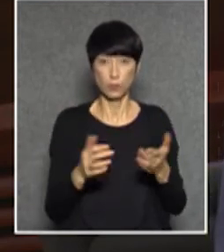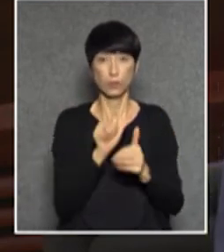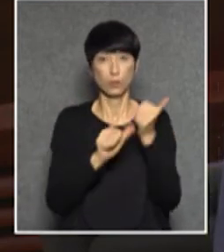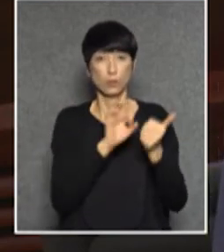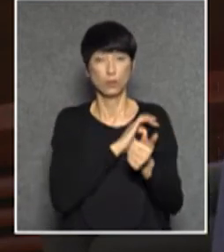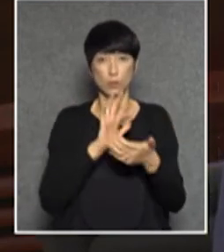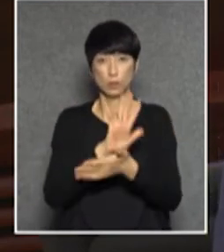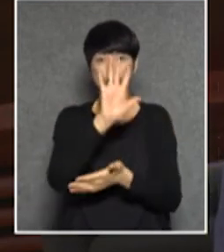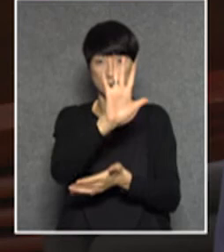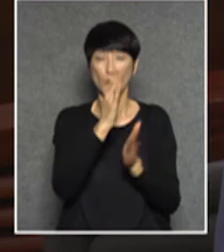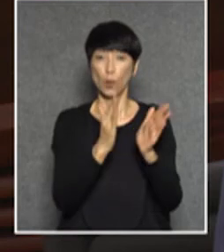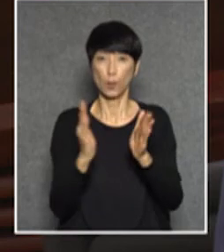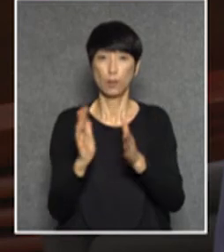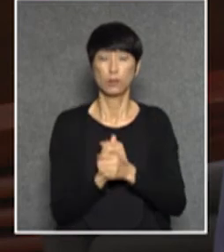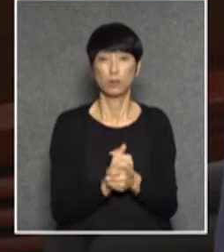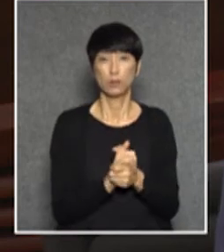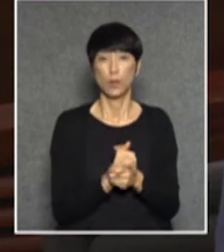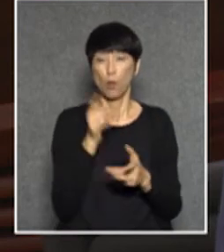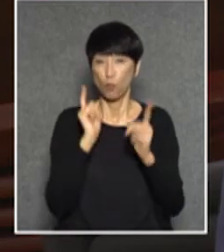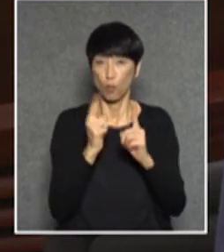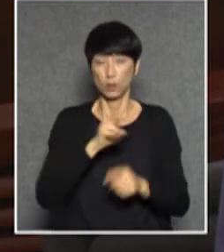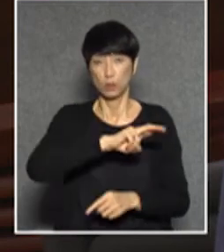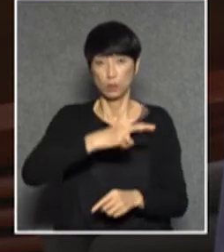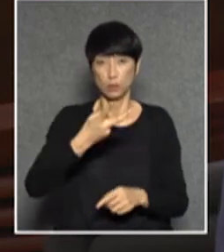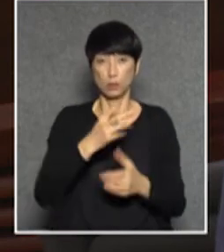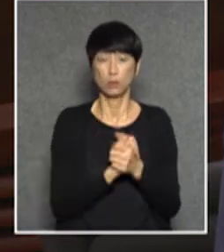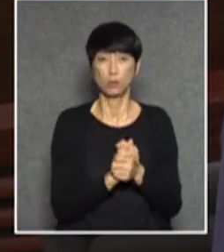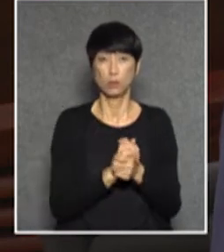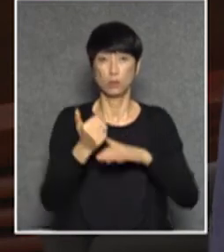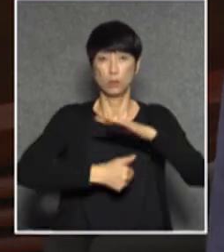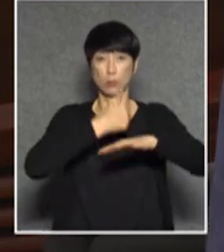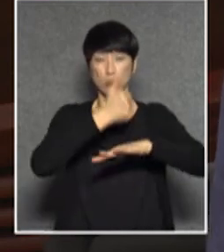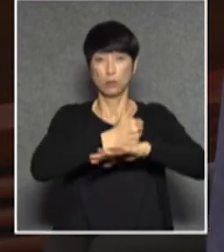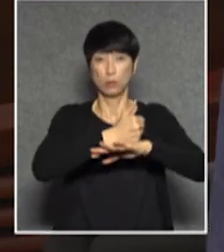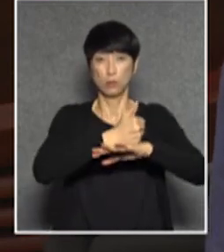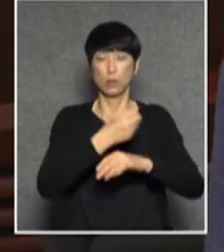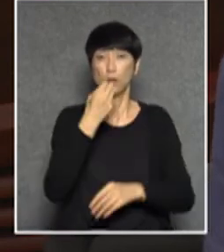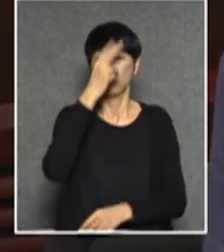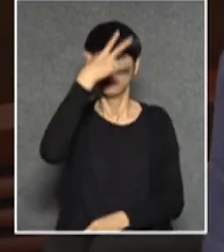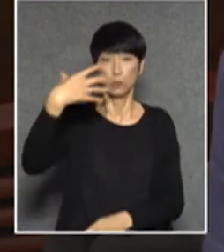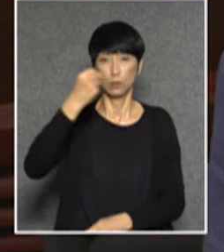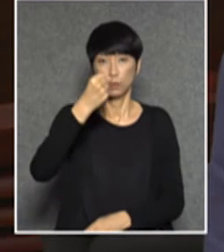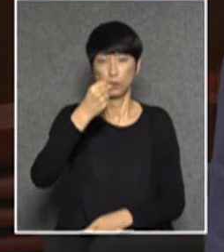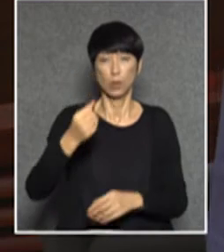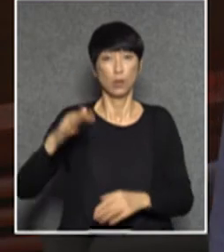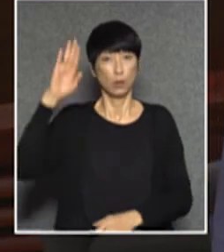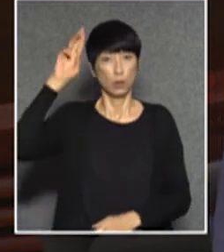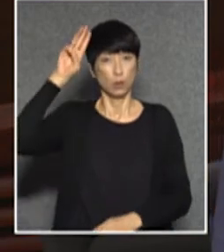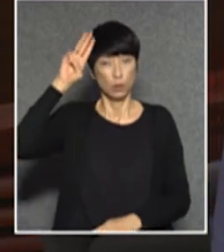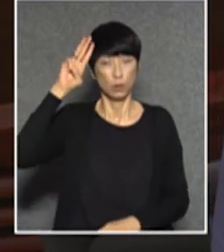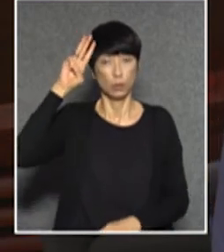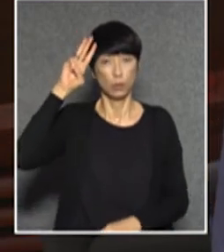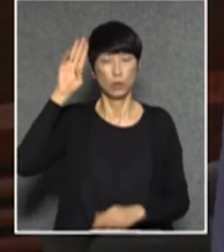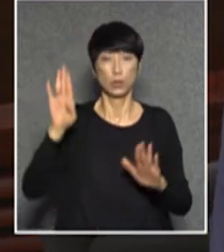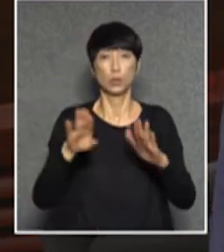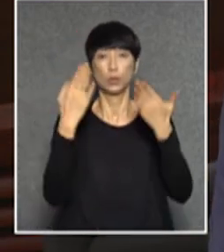年任期的安排，亦或是改為任期到由其提名的行政長官宣誓就職為止。就如行